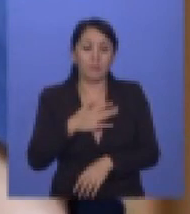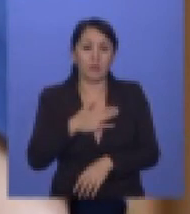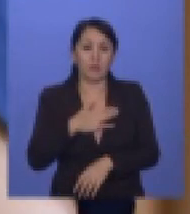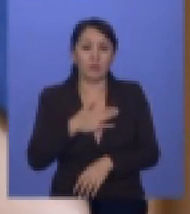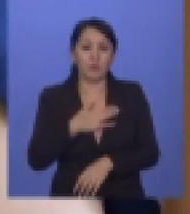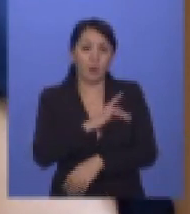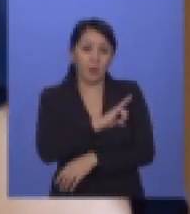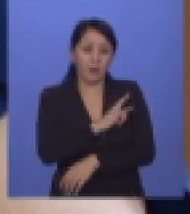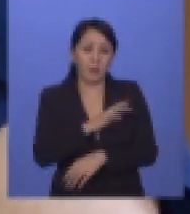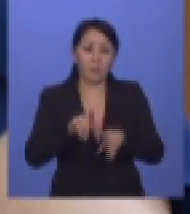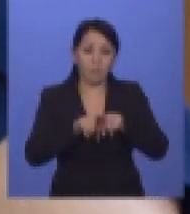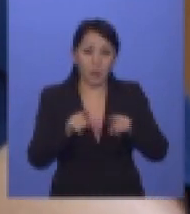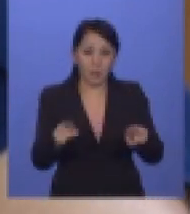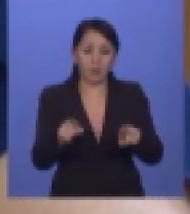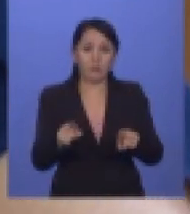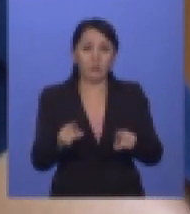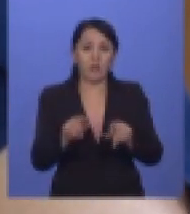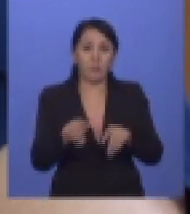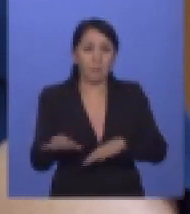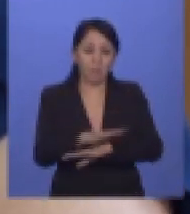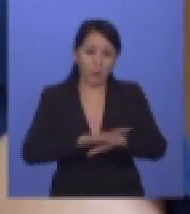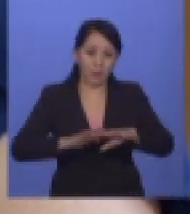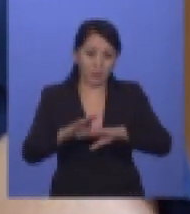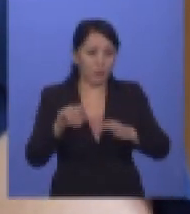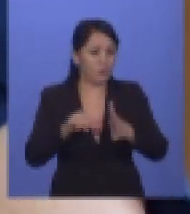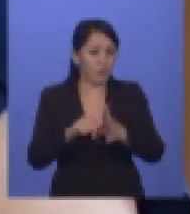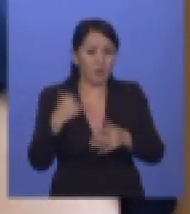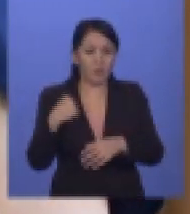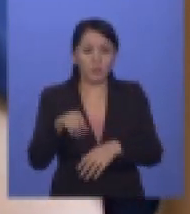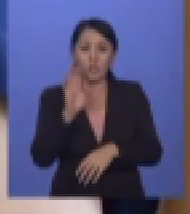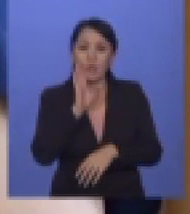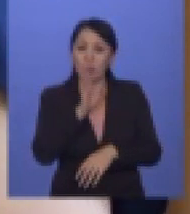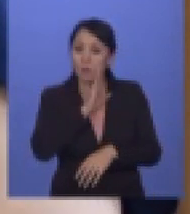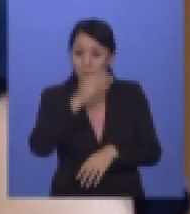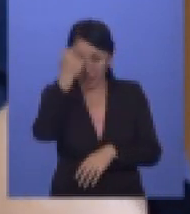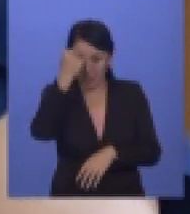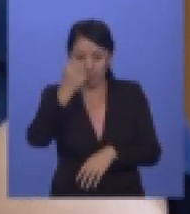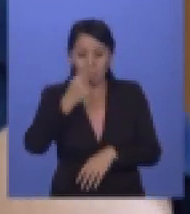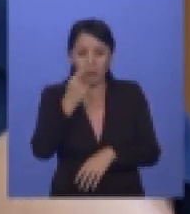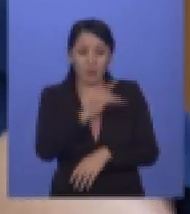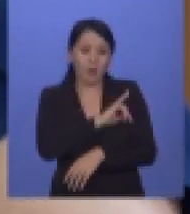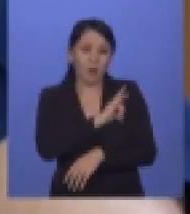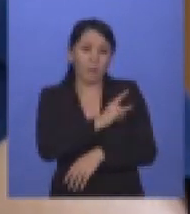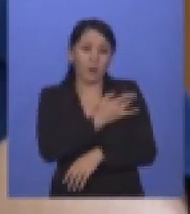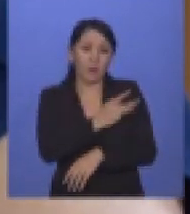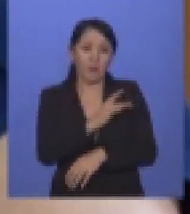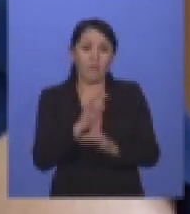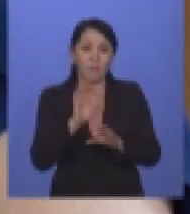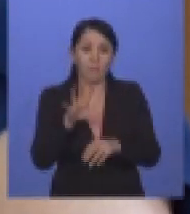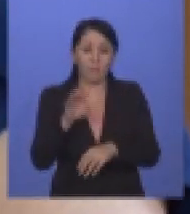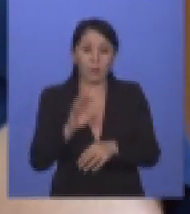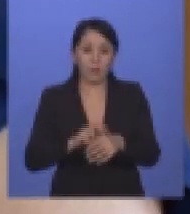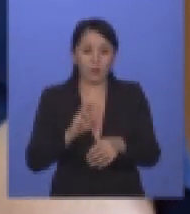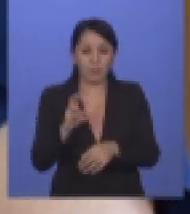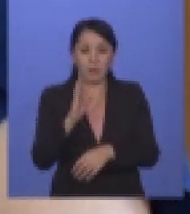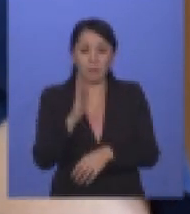көрсет атты акция жүруде. Біз әрине осынша көп адам акцияға қатысады деп күтпедік. Аналар өз алғыстарын білдіріп, балаларының суреттерін жіберуде. Бұл осындай жағдайда